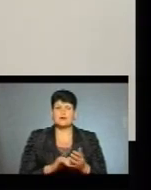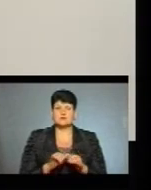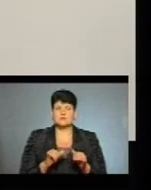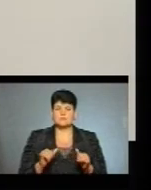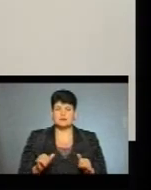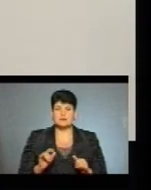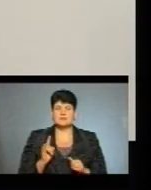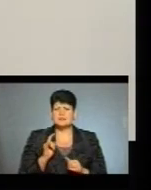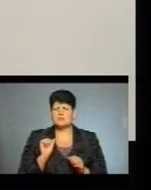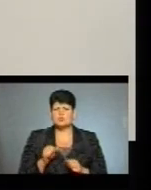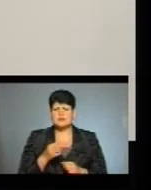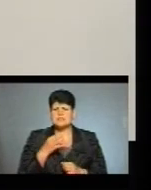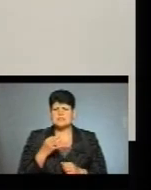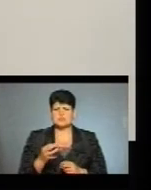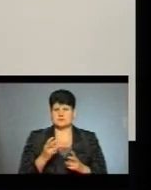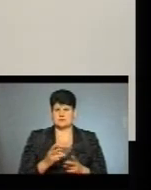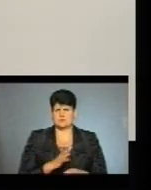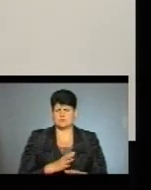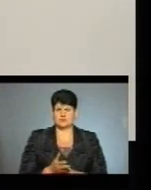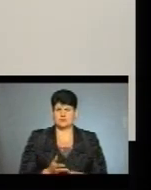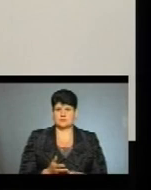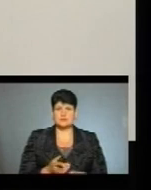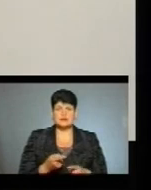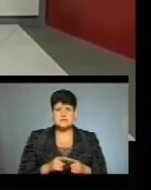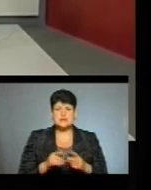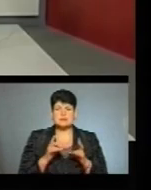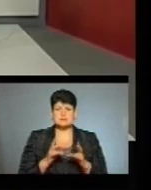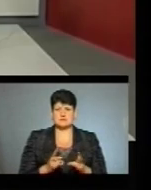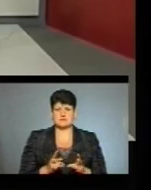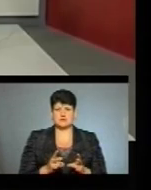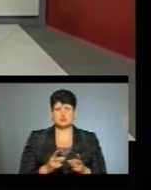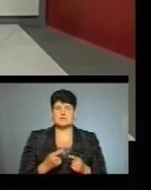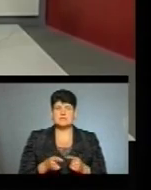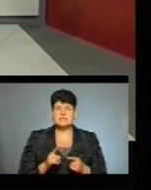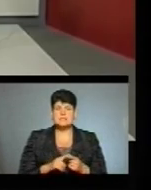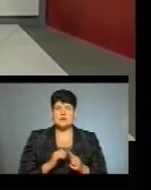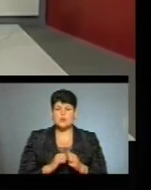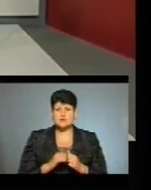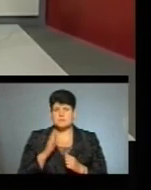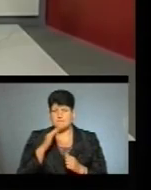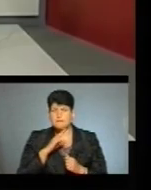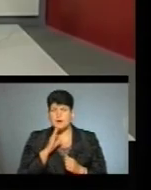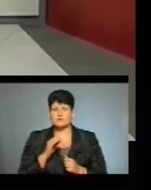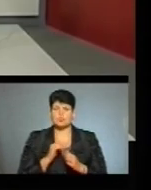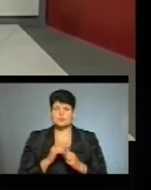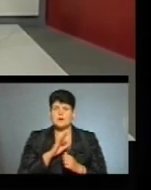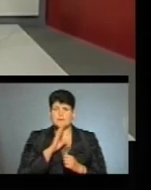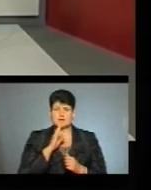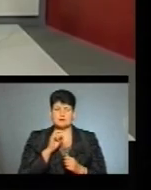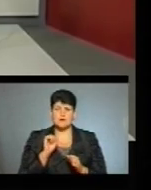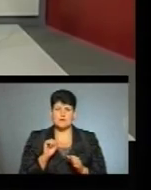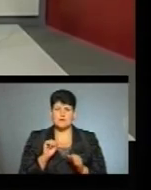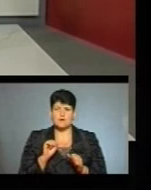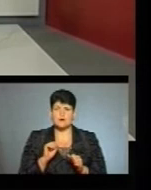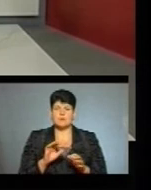може навіть не сказати, що вона була травмована. І це є дуже небезпечно. Я кажу, це кожен батько, кожна мати повинна прийняти для